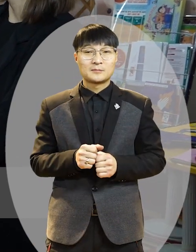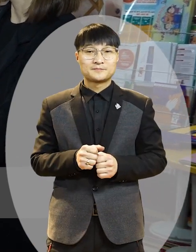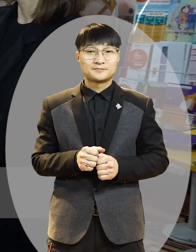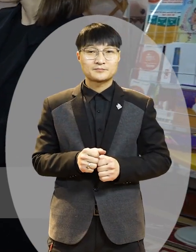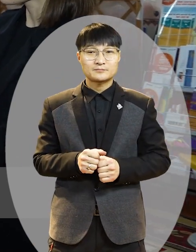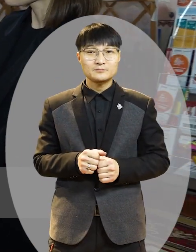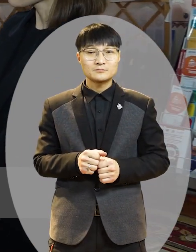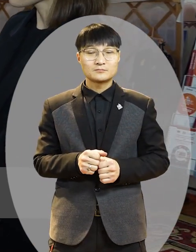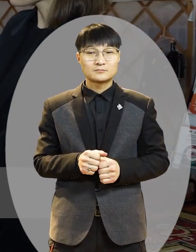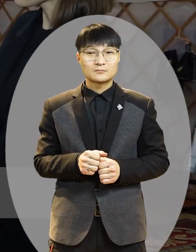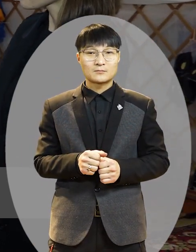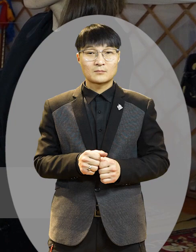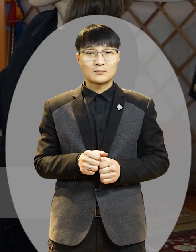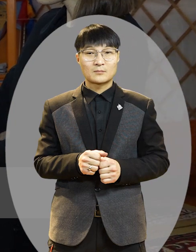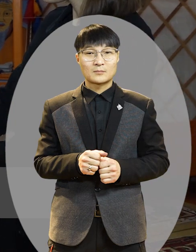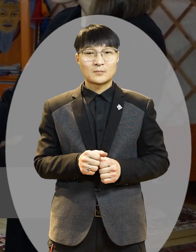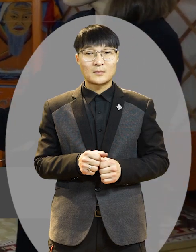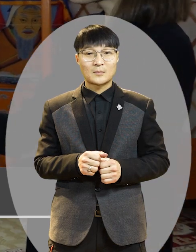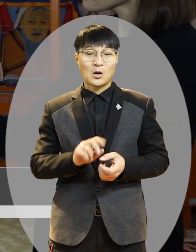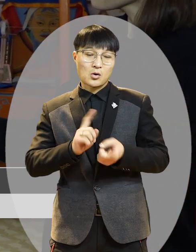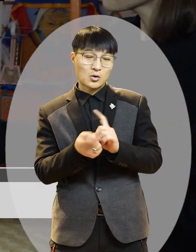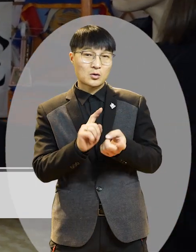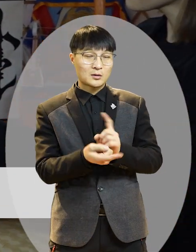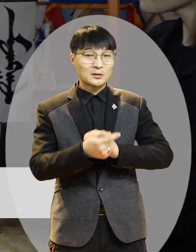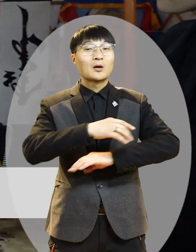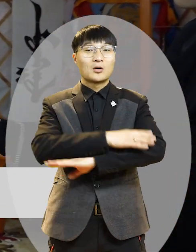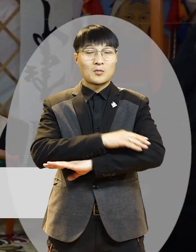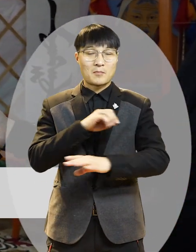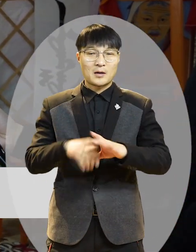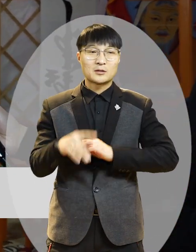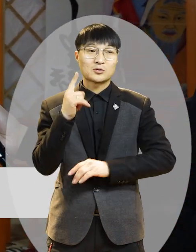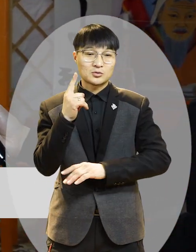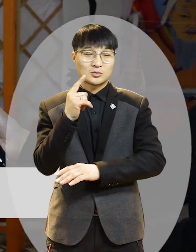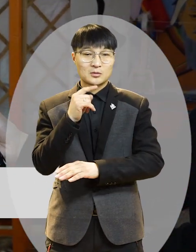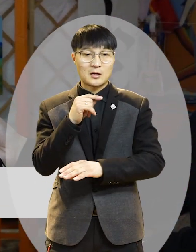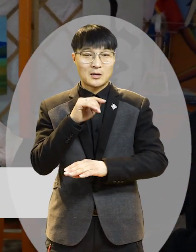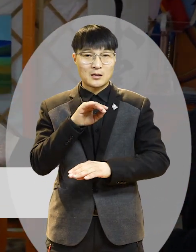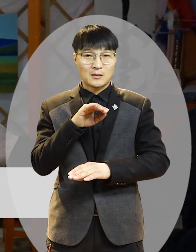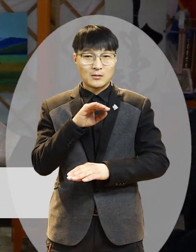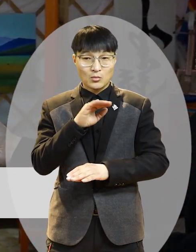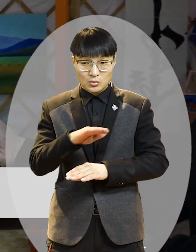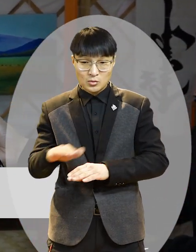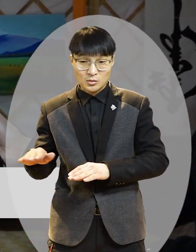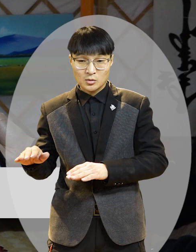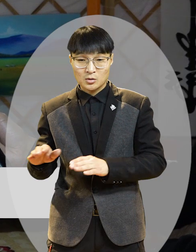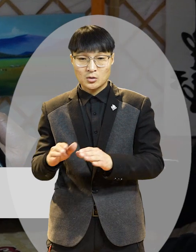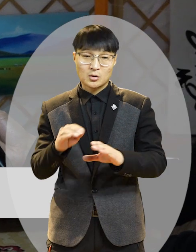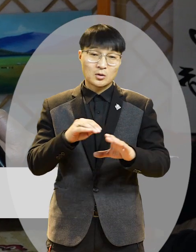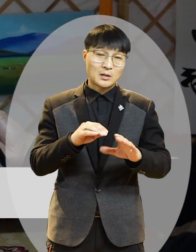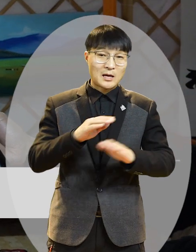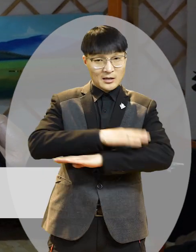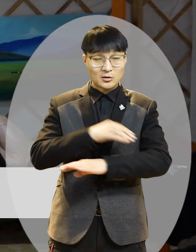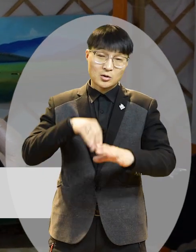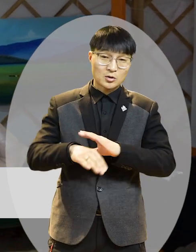өрөөндөө ингээ бас ингээд нэг сүүлжилж орж ирдэг. За нэгд өдөр нь ингээд бага ангийнхан номын өргөндөө ороод ном момо уншсан